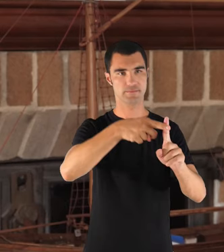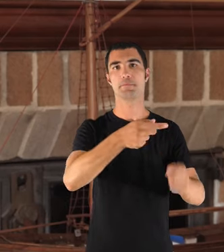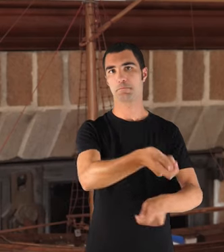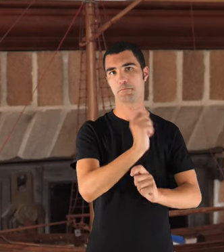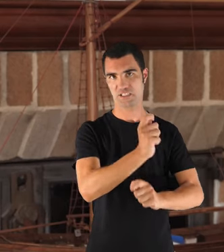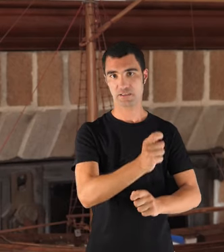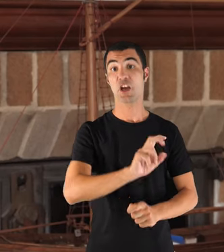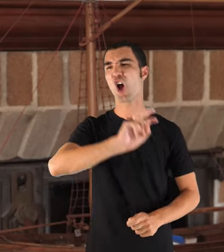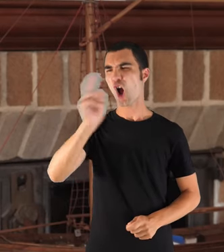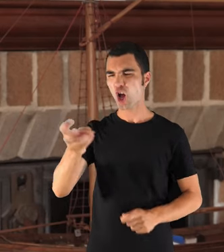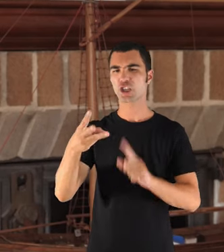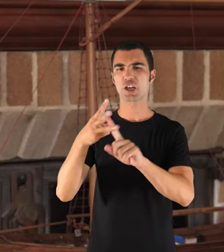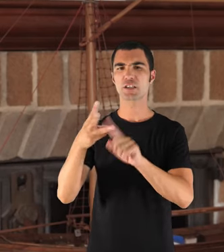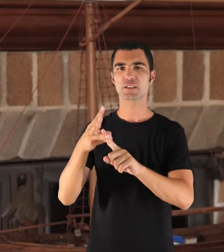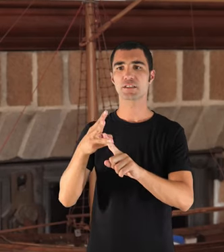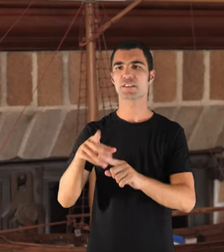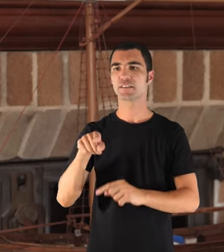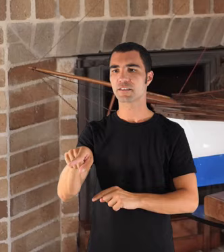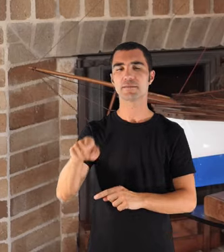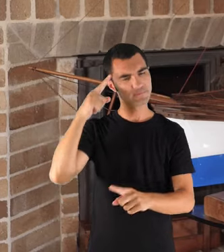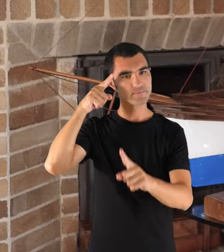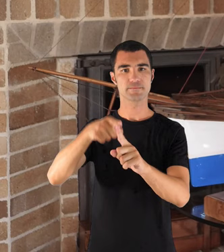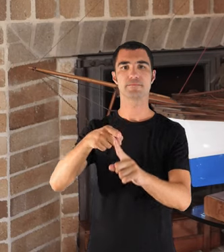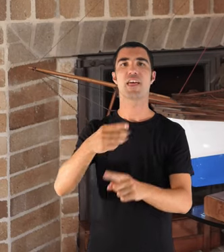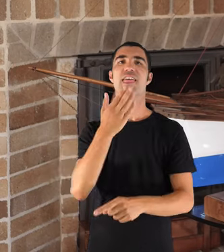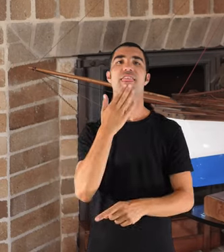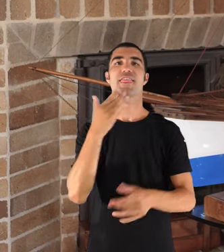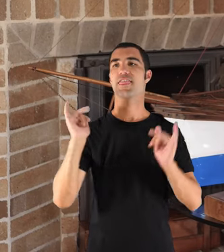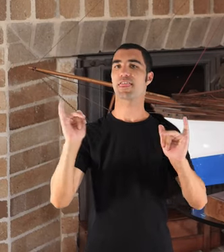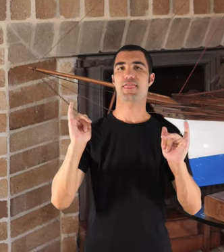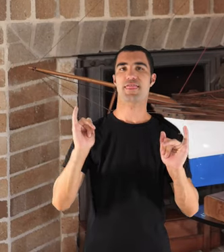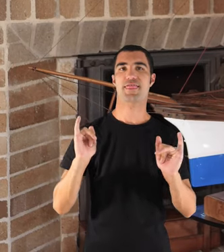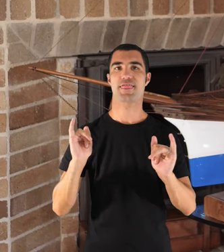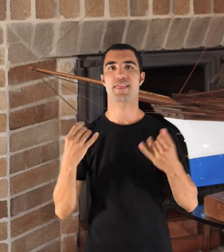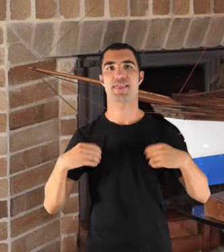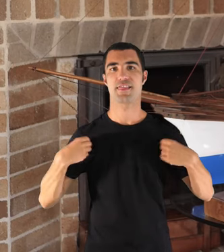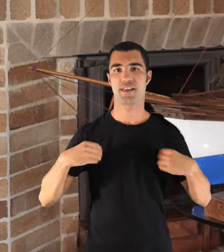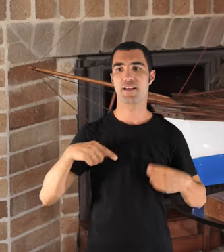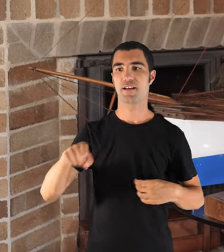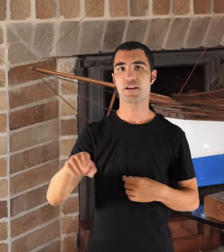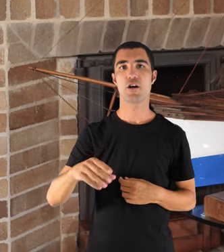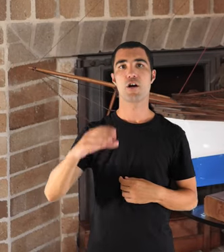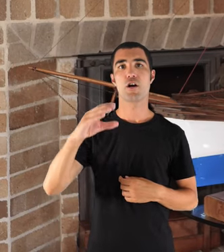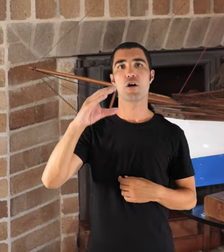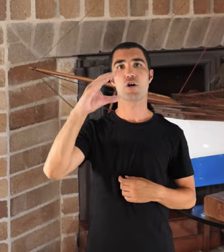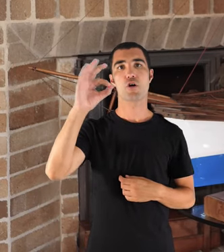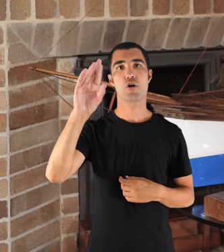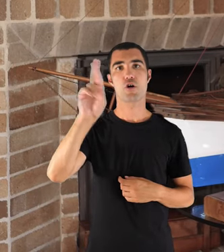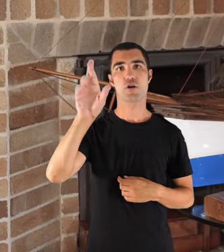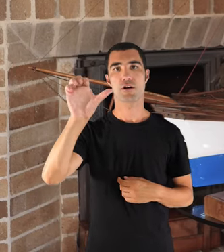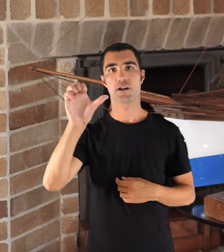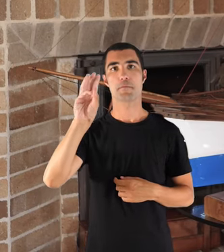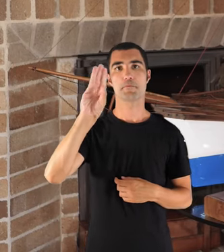creu, que era el Toga Picada. Entre barquetes petites, lleutets i aquest